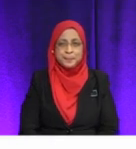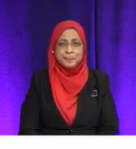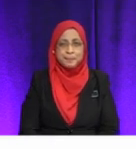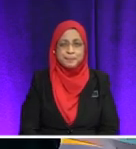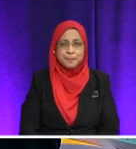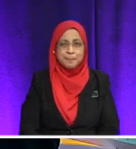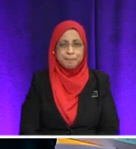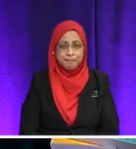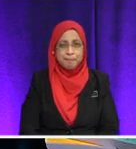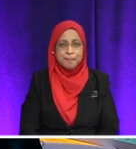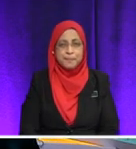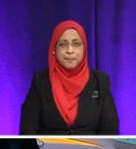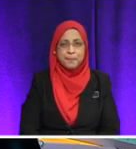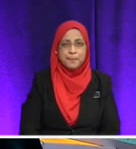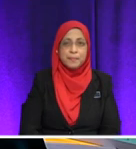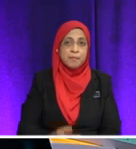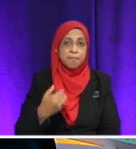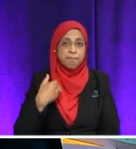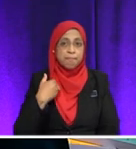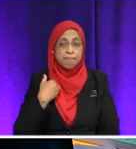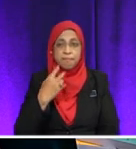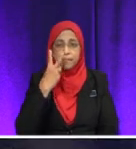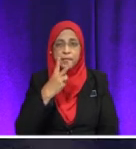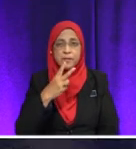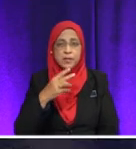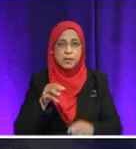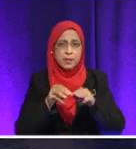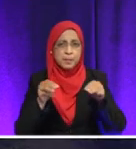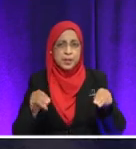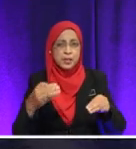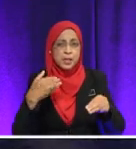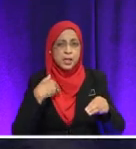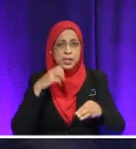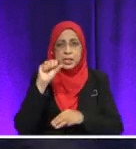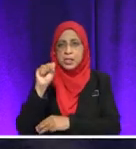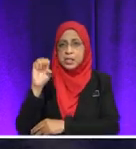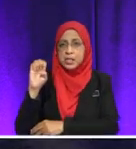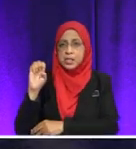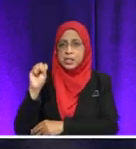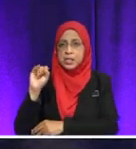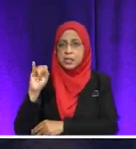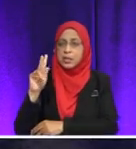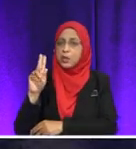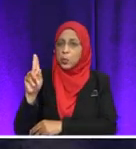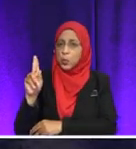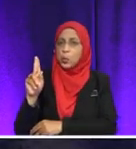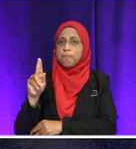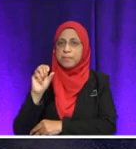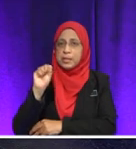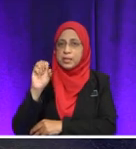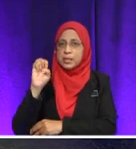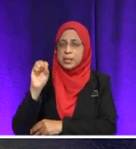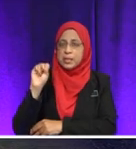sesi kusen kalau Chris present di atas meja itu adalah alat bantu untuk melukiskan